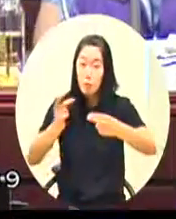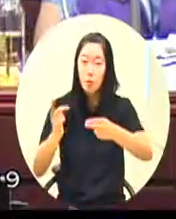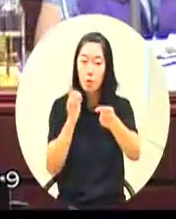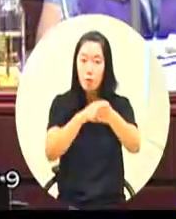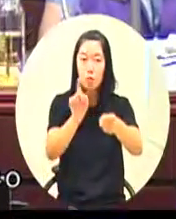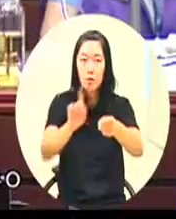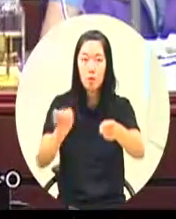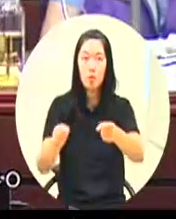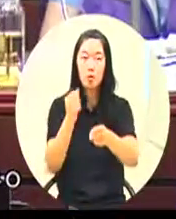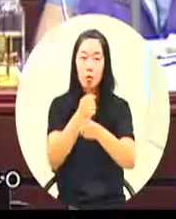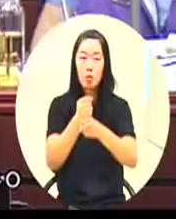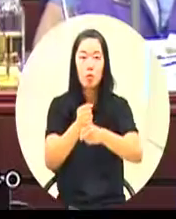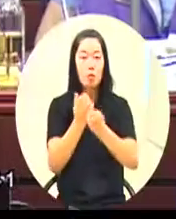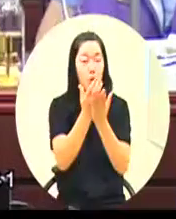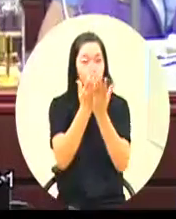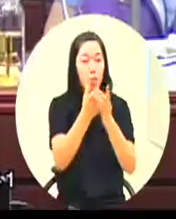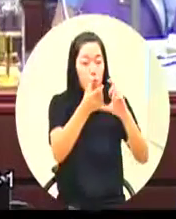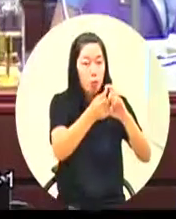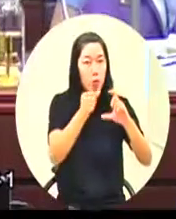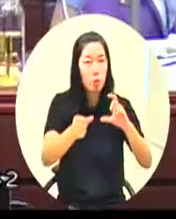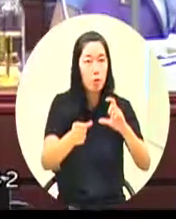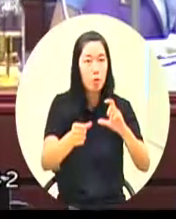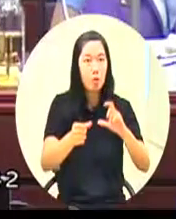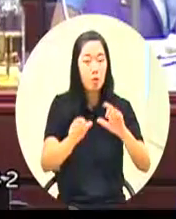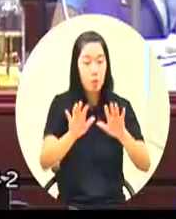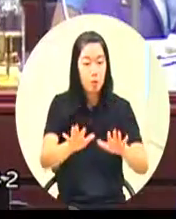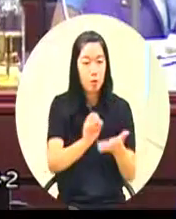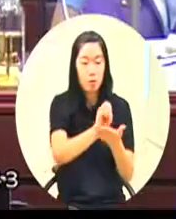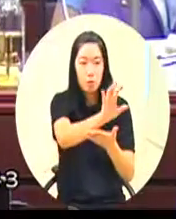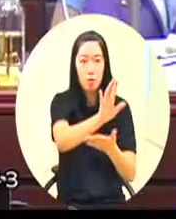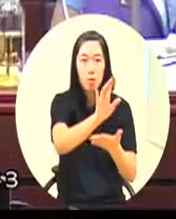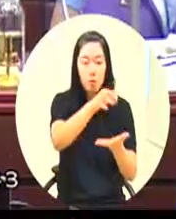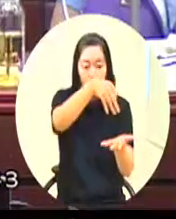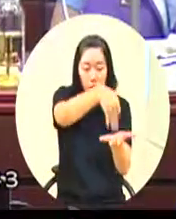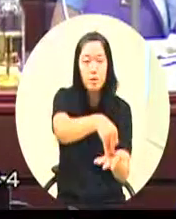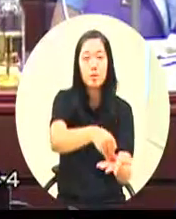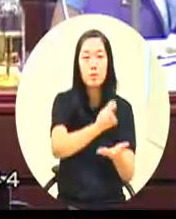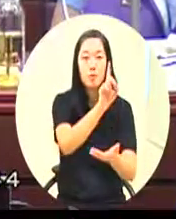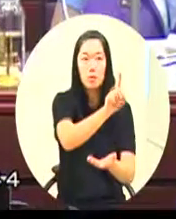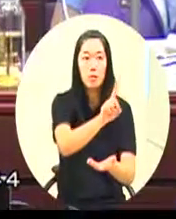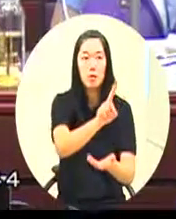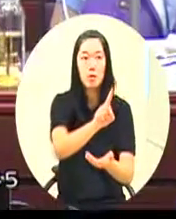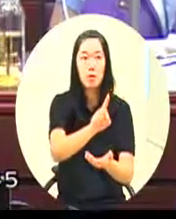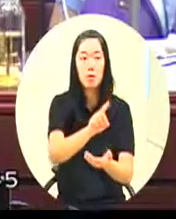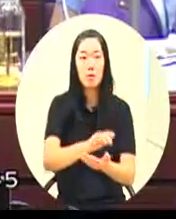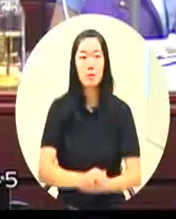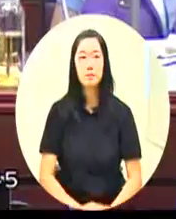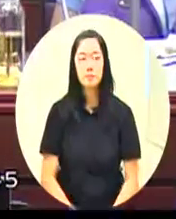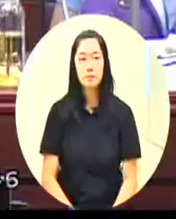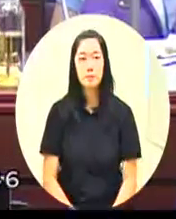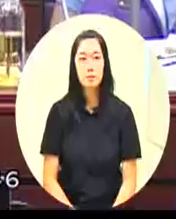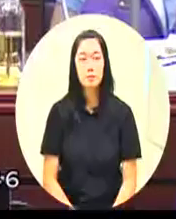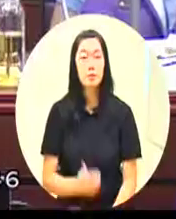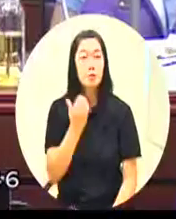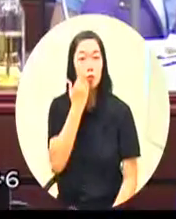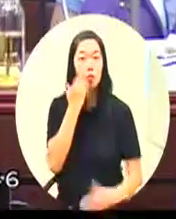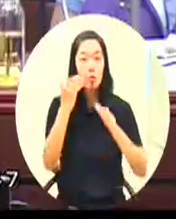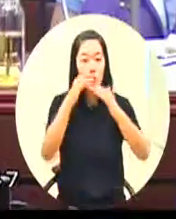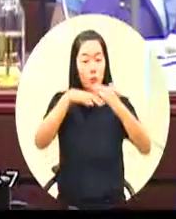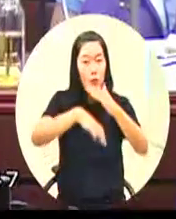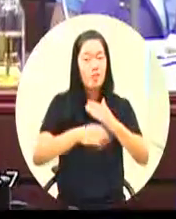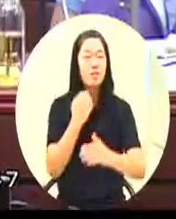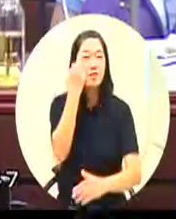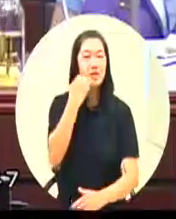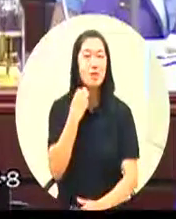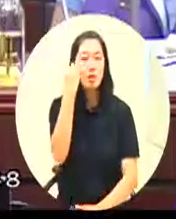做学区的限制，限报一元，但是三名子女的家庭就列入优先顺位，就是不会说家里哥哥姐姐跟弟